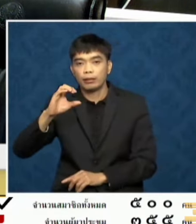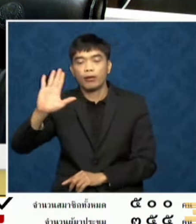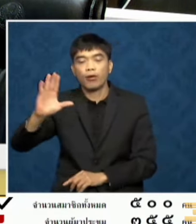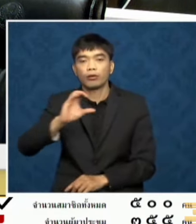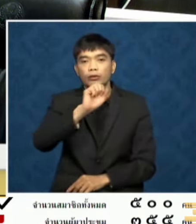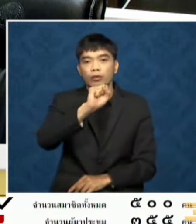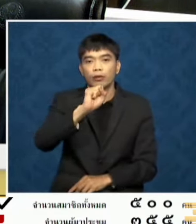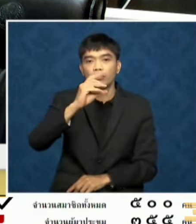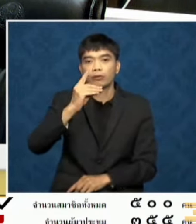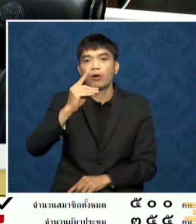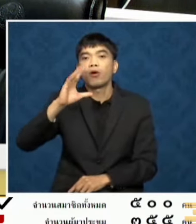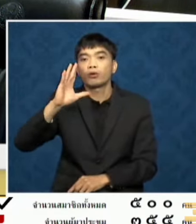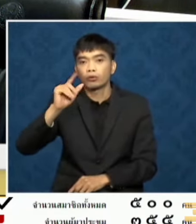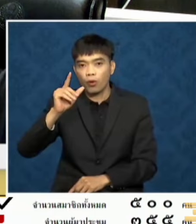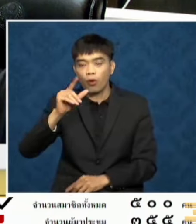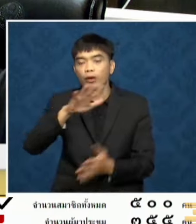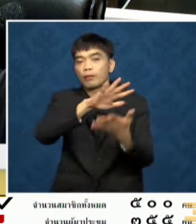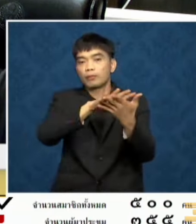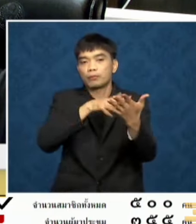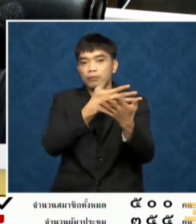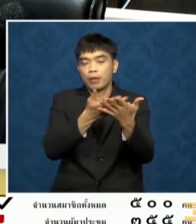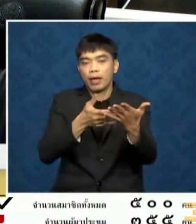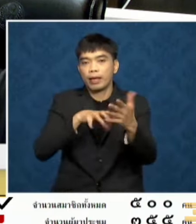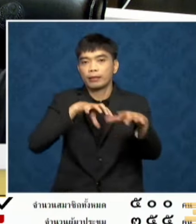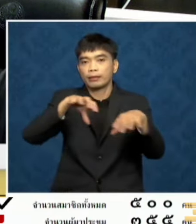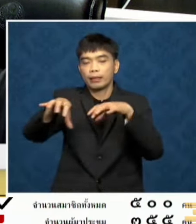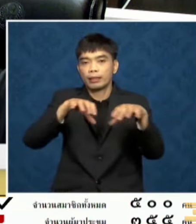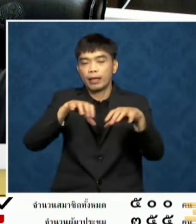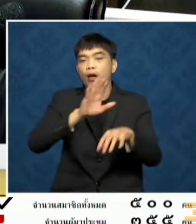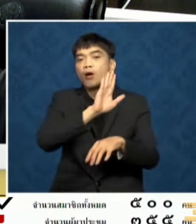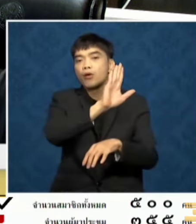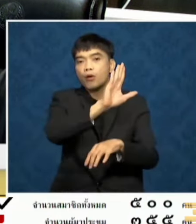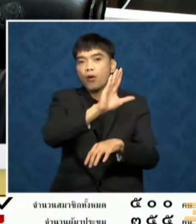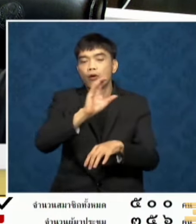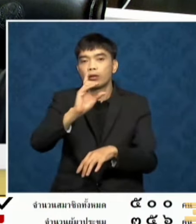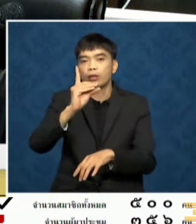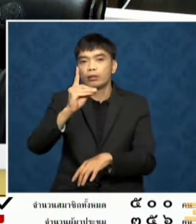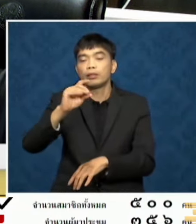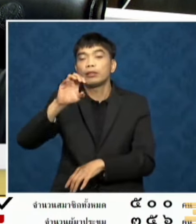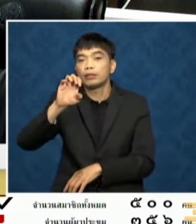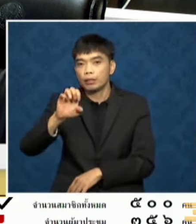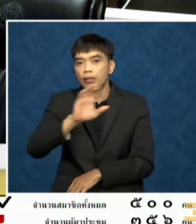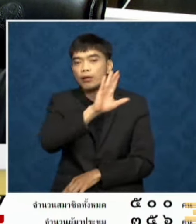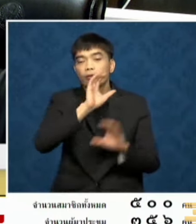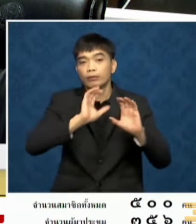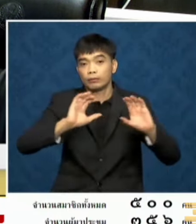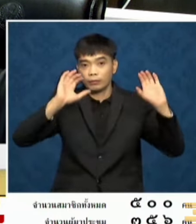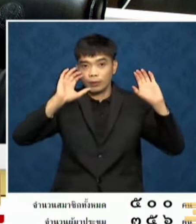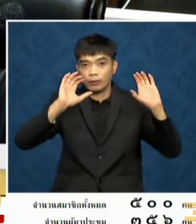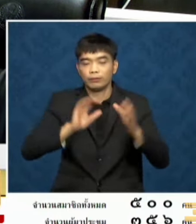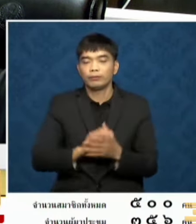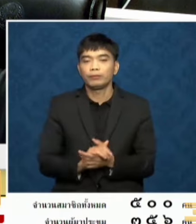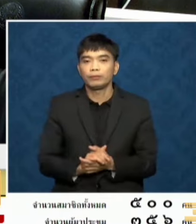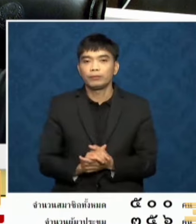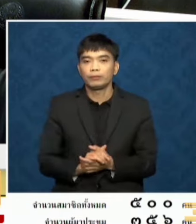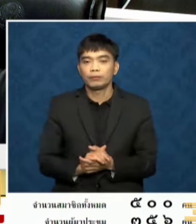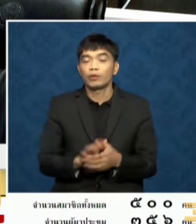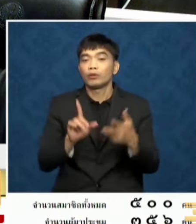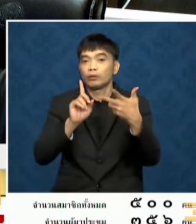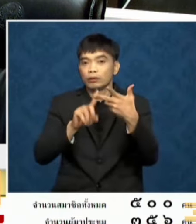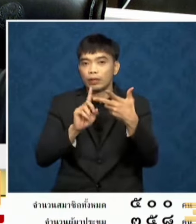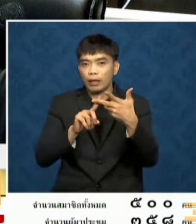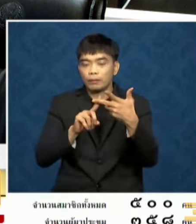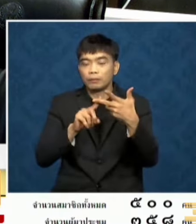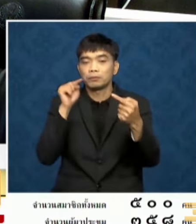นะครับอันนั้นอยู่ในแผนงานบูรณาการรัฐบาลดิจิตอลอีกพันกว่าล้านนะครับสุดท้ายครับอันนี้ก็เป็นในเรื่องของผิดเรื่องผิด